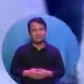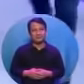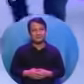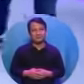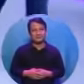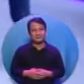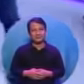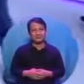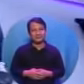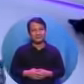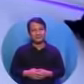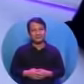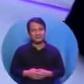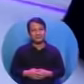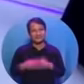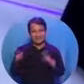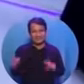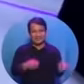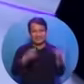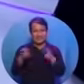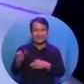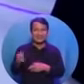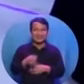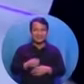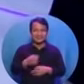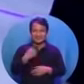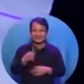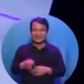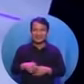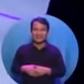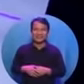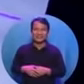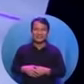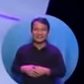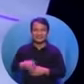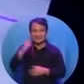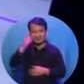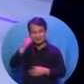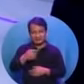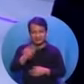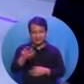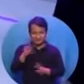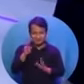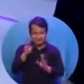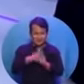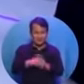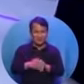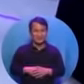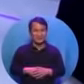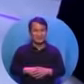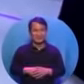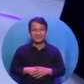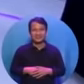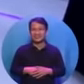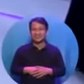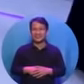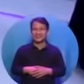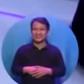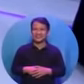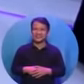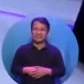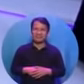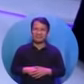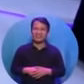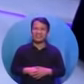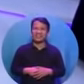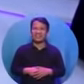Isa pang random challenge. I mean, random tulong. Tawag tayo. Meron pa tayong, 4 minutes. Eh, mag-random tulong tayo. Para baka sabihin ng